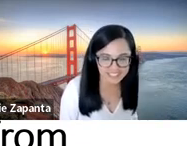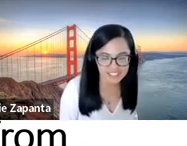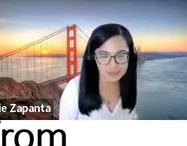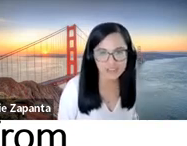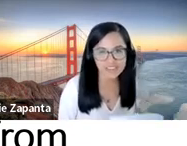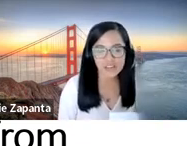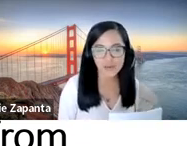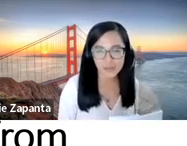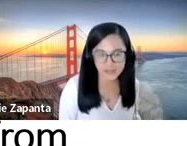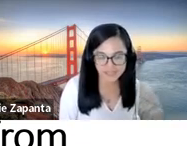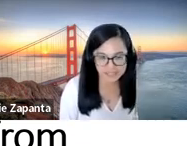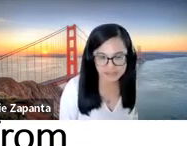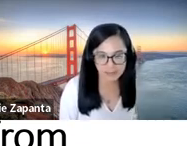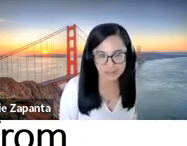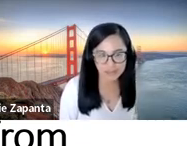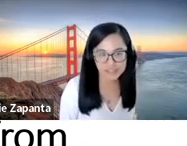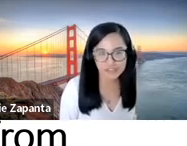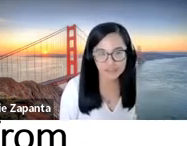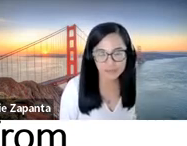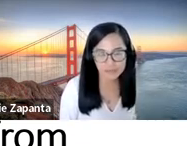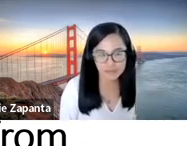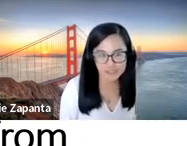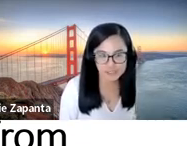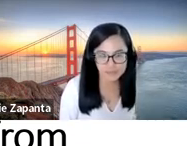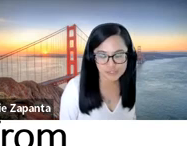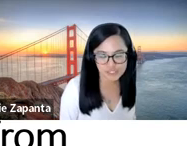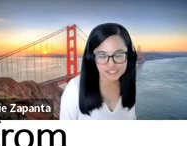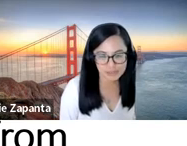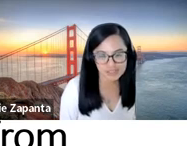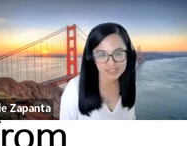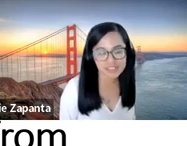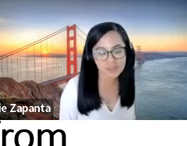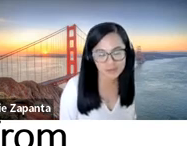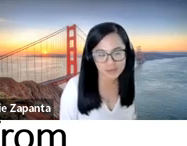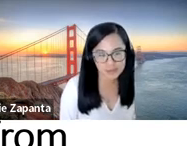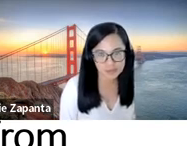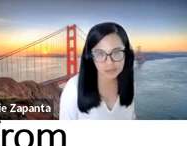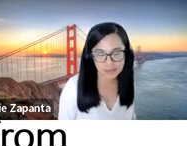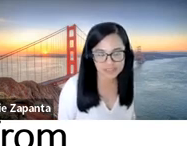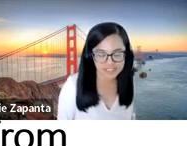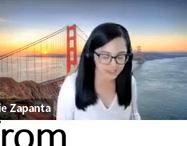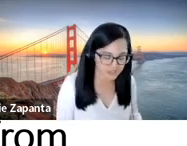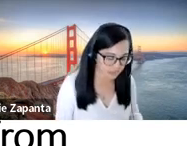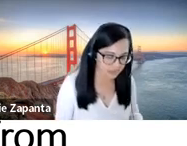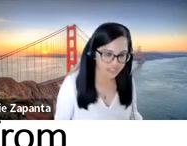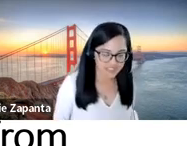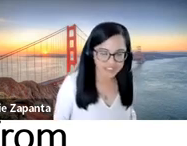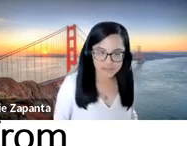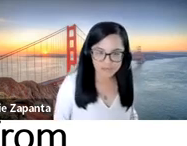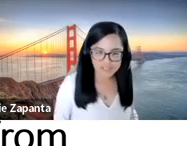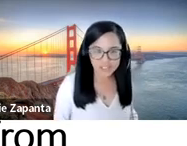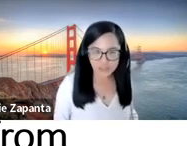in as well, we will have this PowerPoint available for distribution as well along with the recording so.